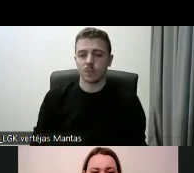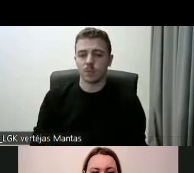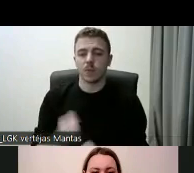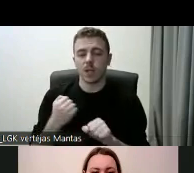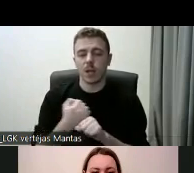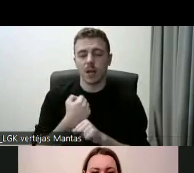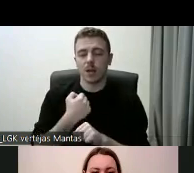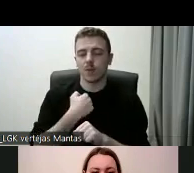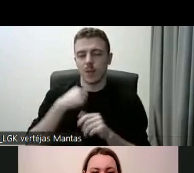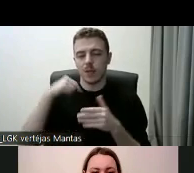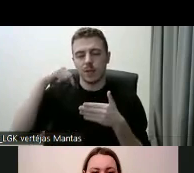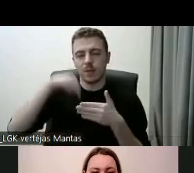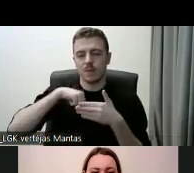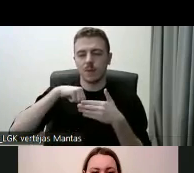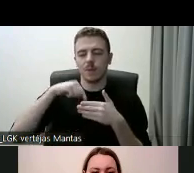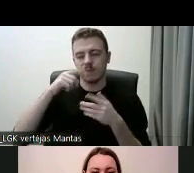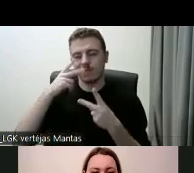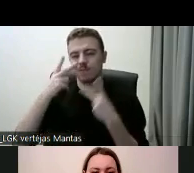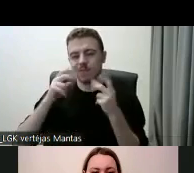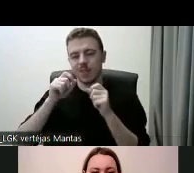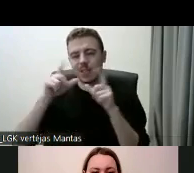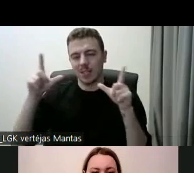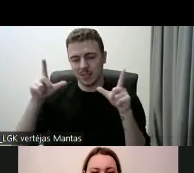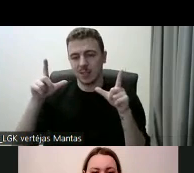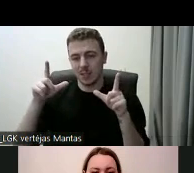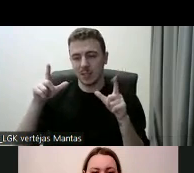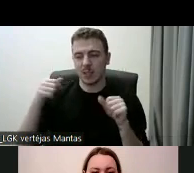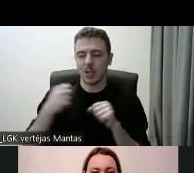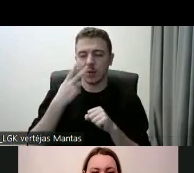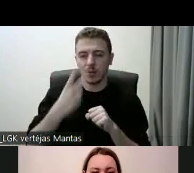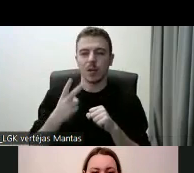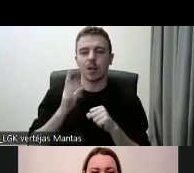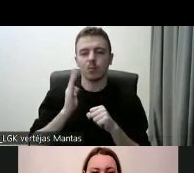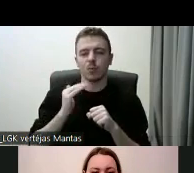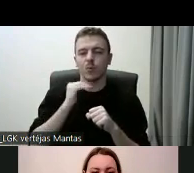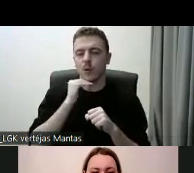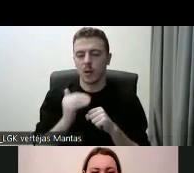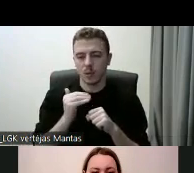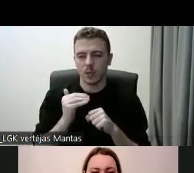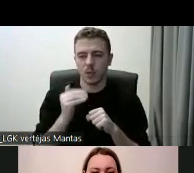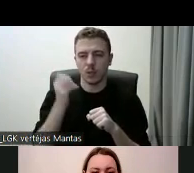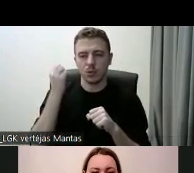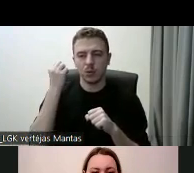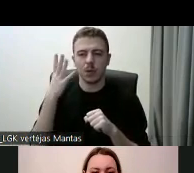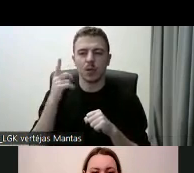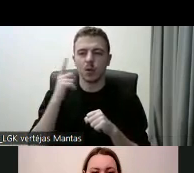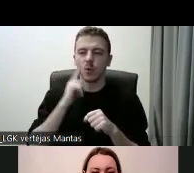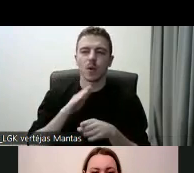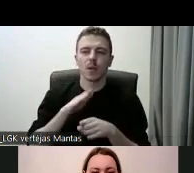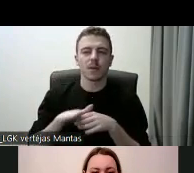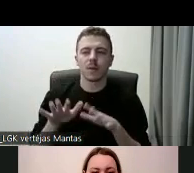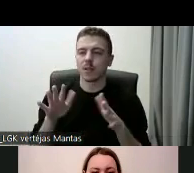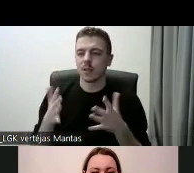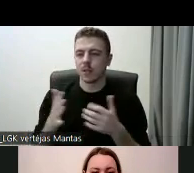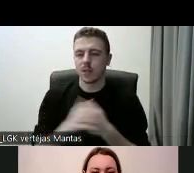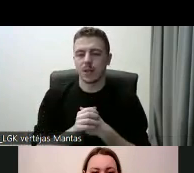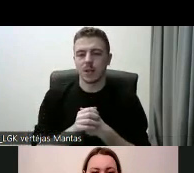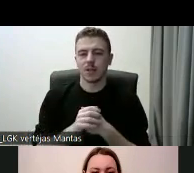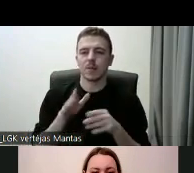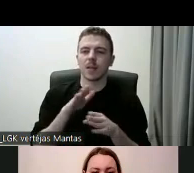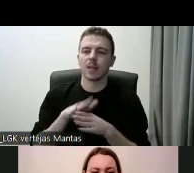viziją ir užtikrinti, kad turite, kad aiškiai suprantate tai, ką norite įgyvendyti ir kokiu